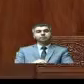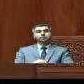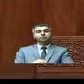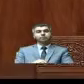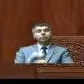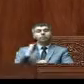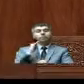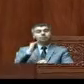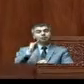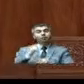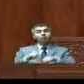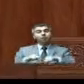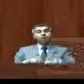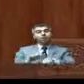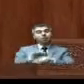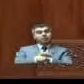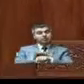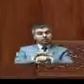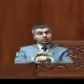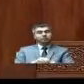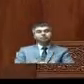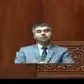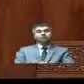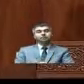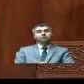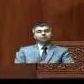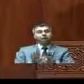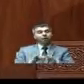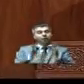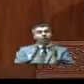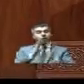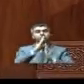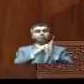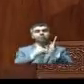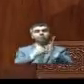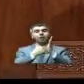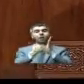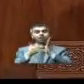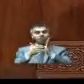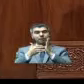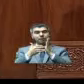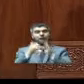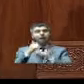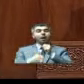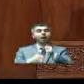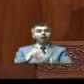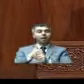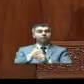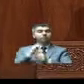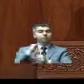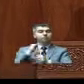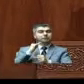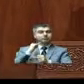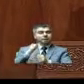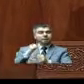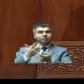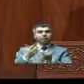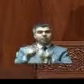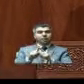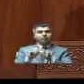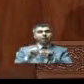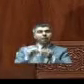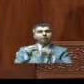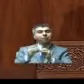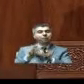وأيده، دأبت وزارة الداخلية على إعداد مخطط وطني سنوي شامل لمواجهة